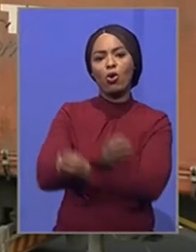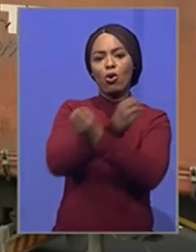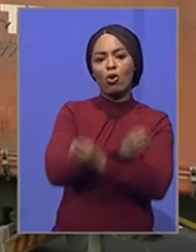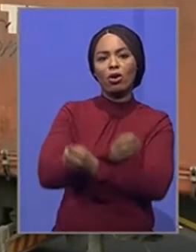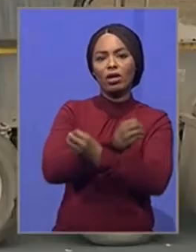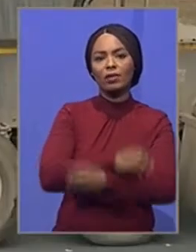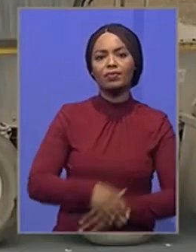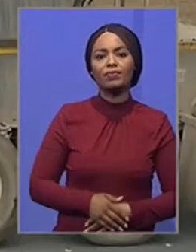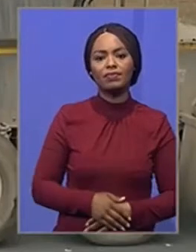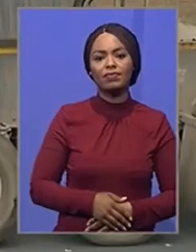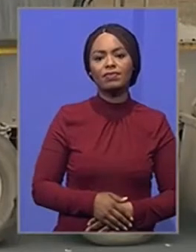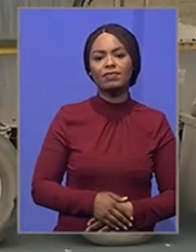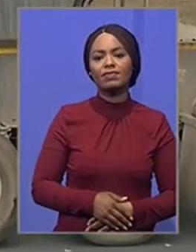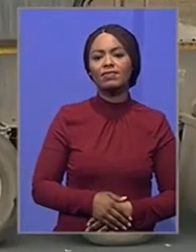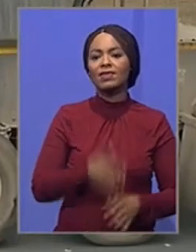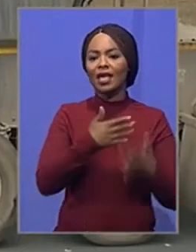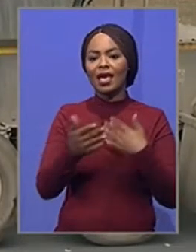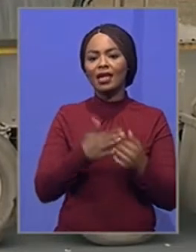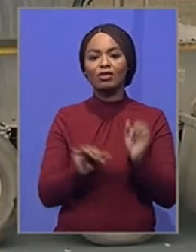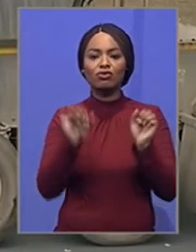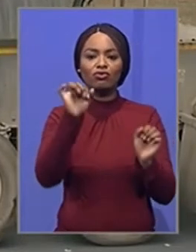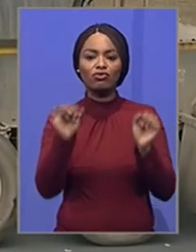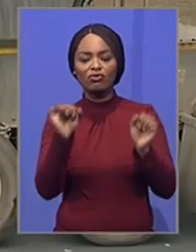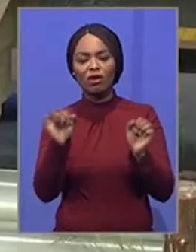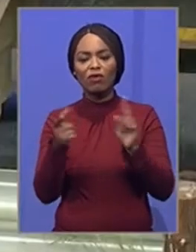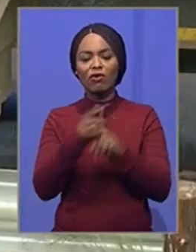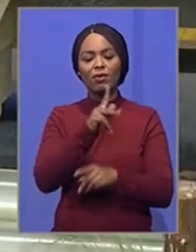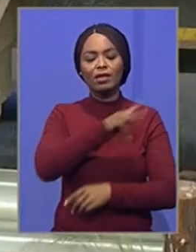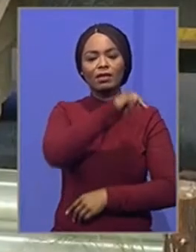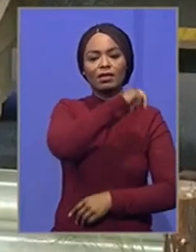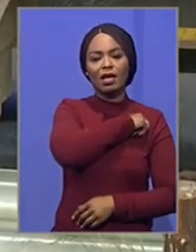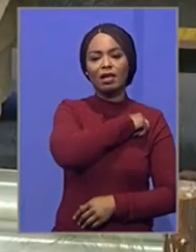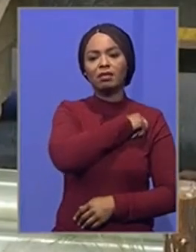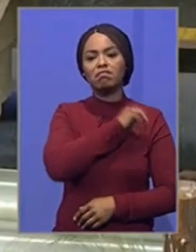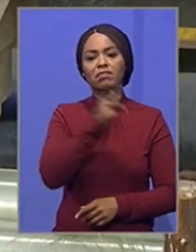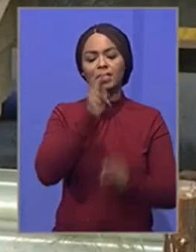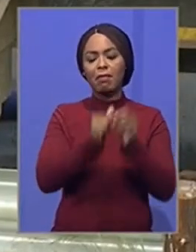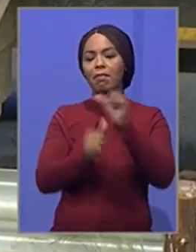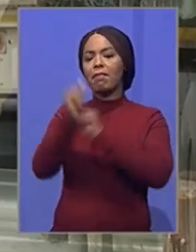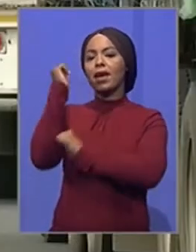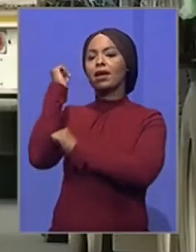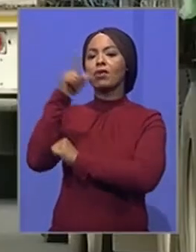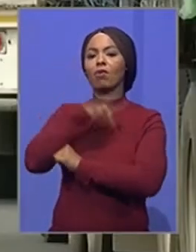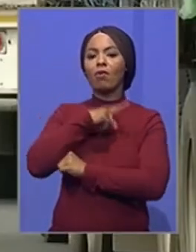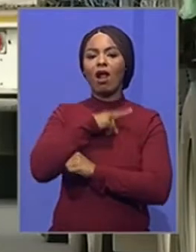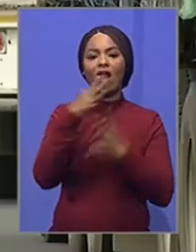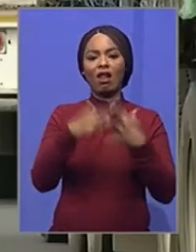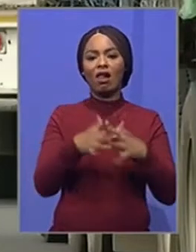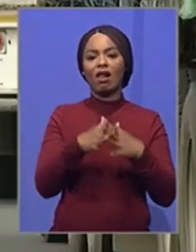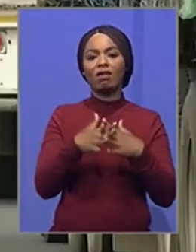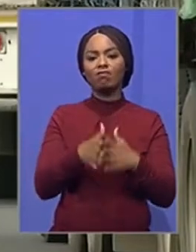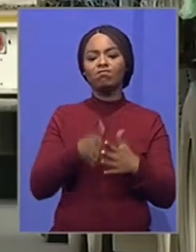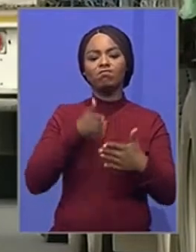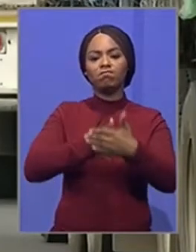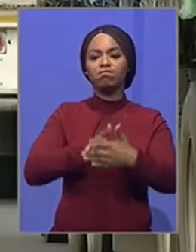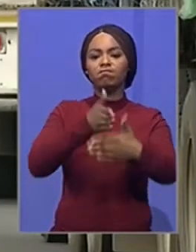tša batho fela go tšwa le go leba ka KZN di ile tša swanelwa ke go gomela morago ka ge go se fao ba ka fetago gona.